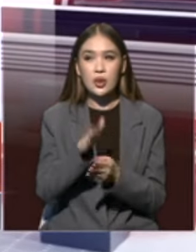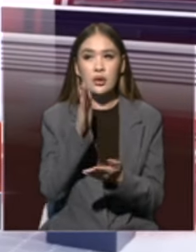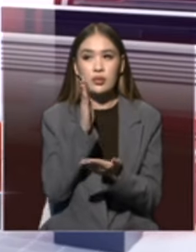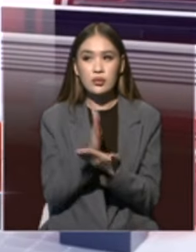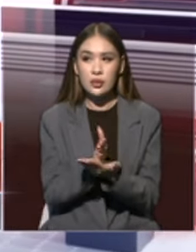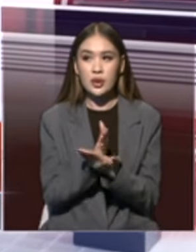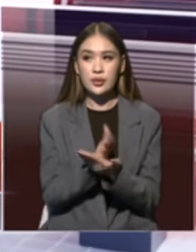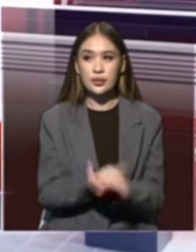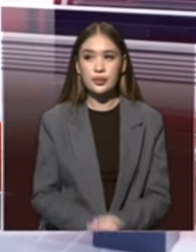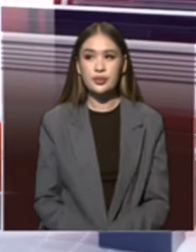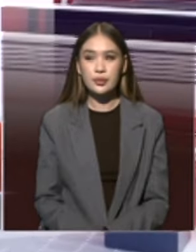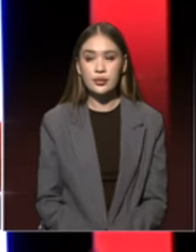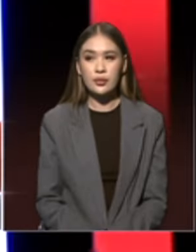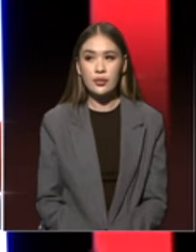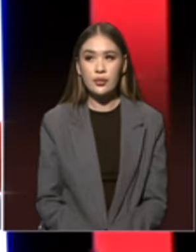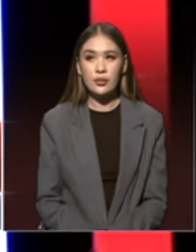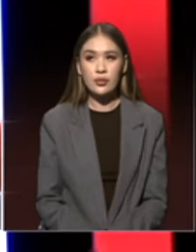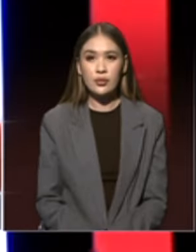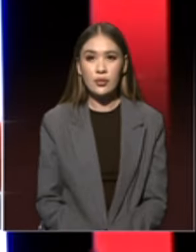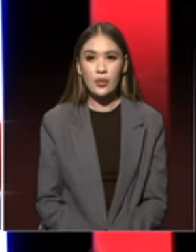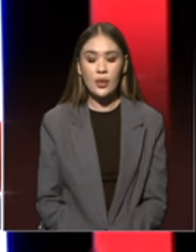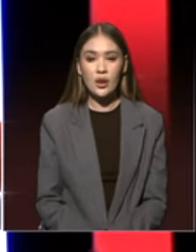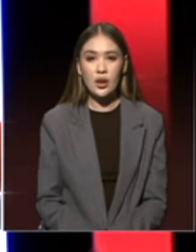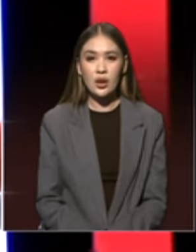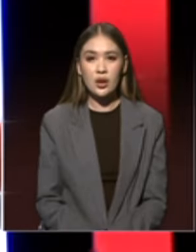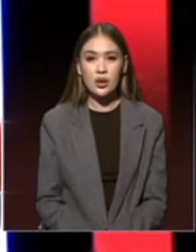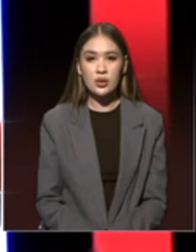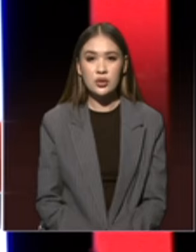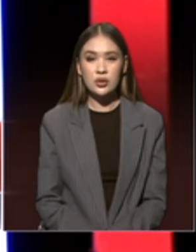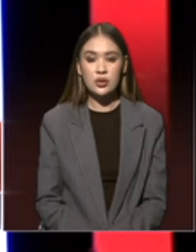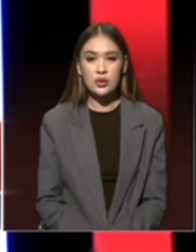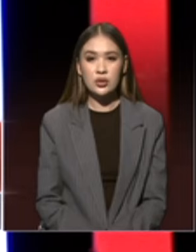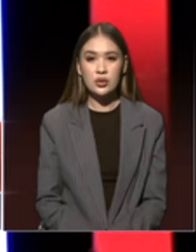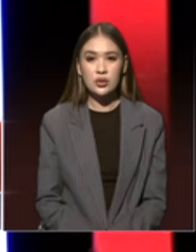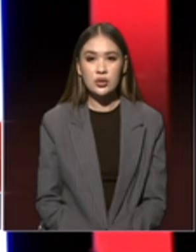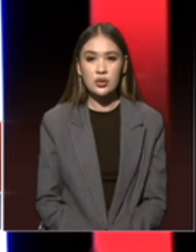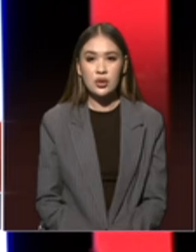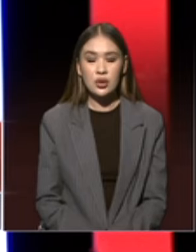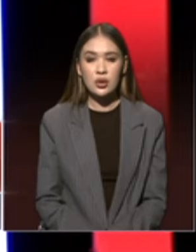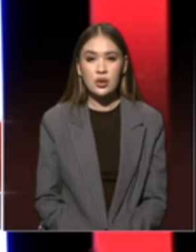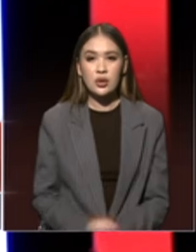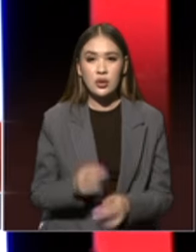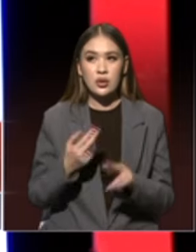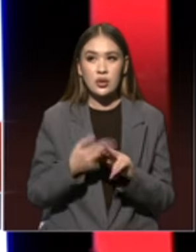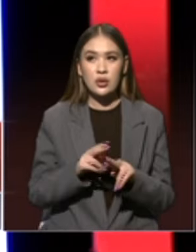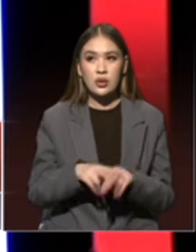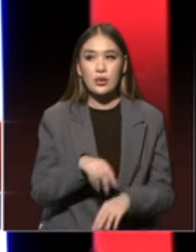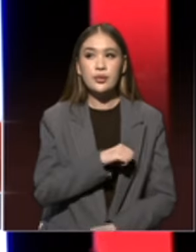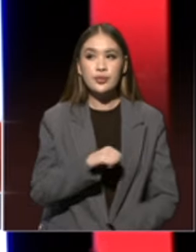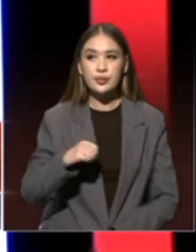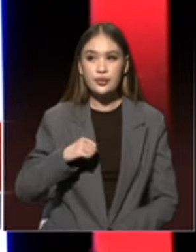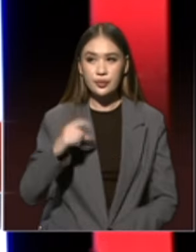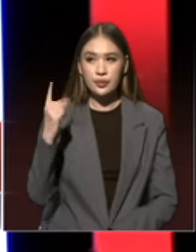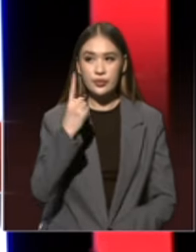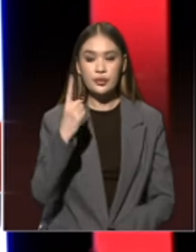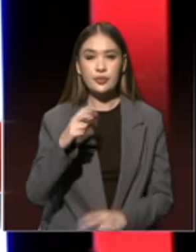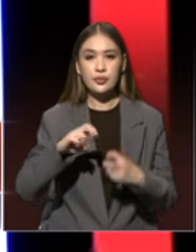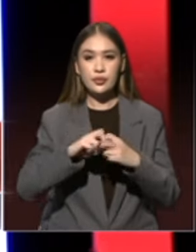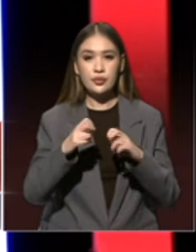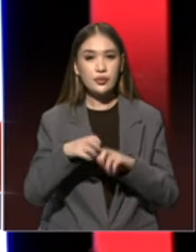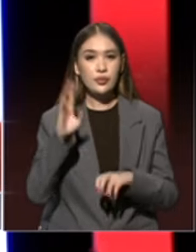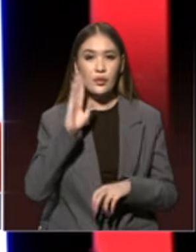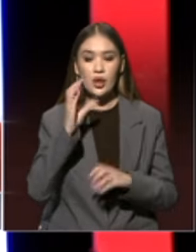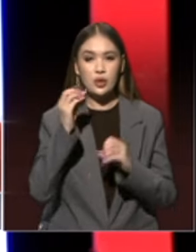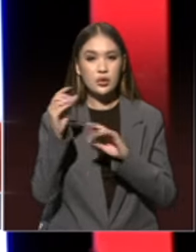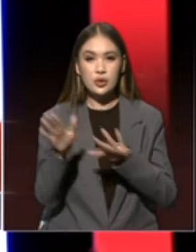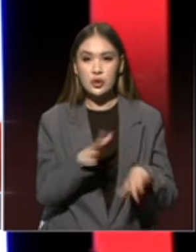Құжатым бәрі түгел. Жақсы. Жақсы. Негізі бұл жерде ең бірінші проблема су әлі кеткен жоқ. Иә,